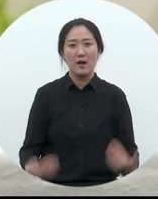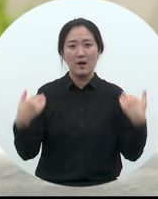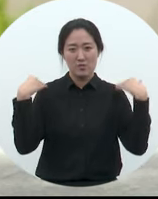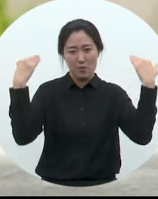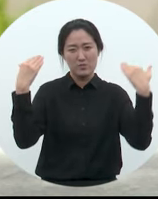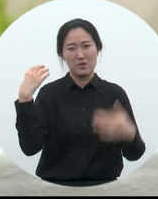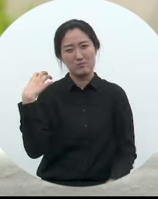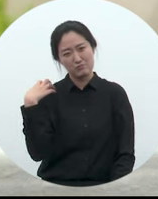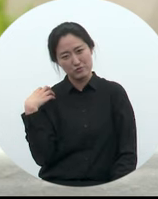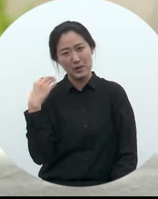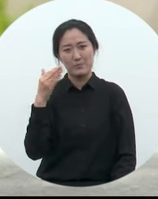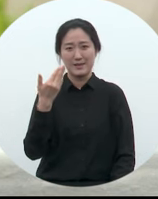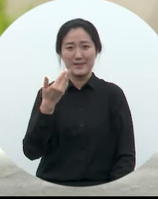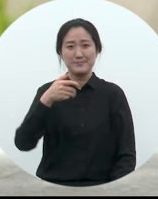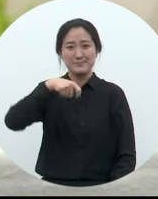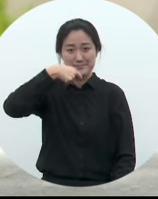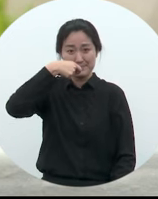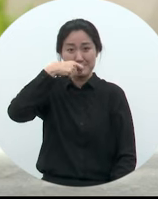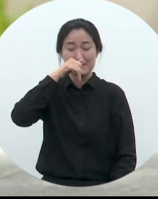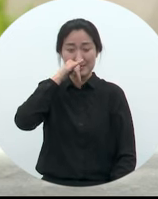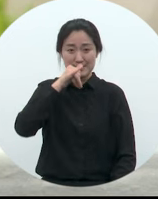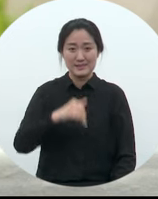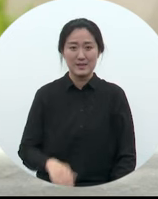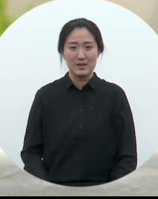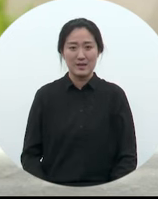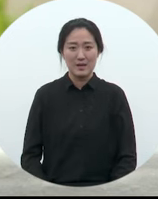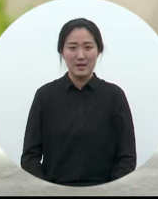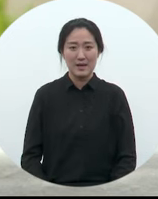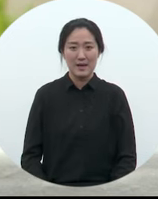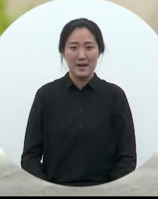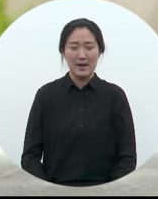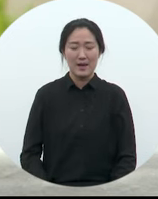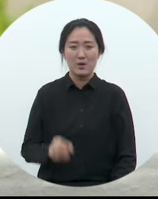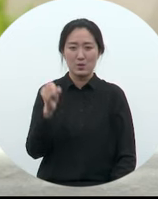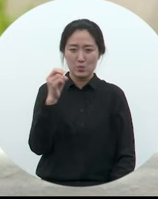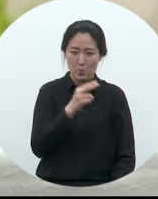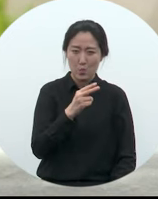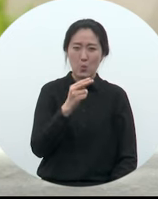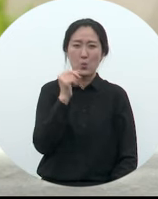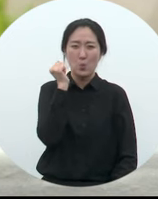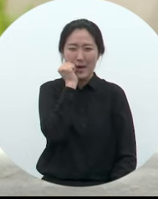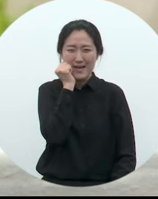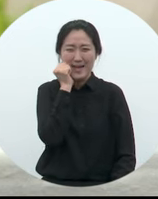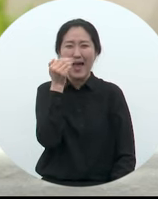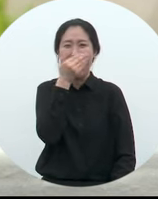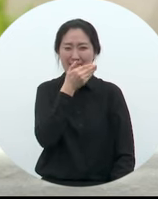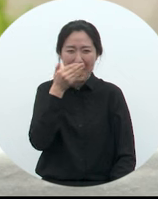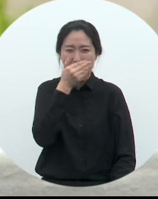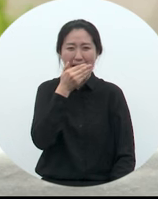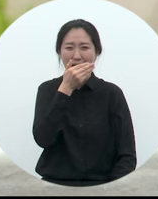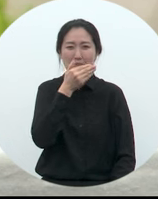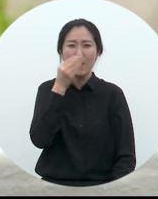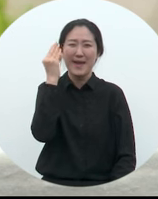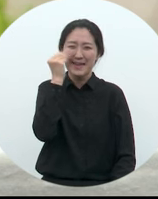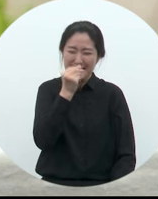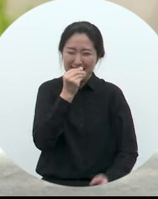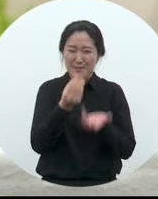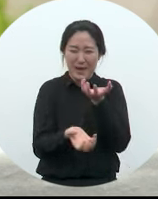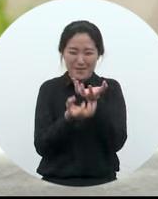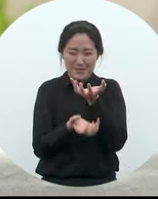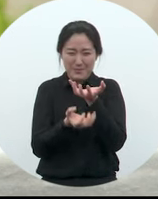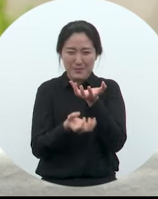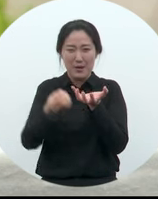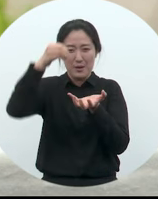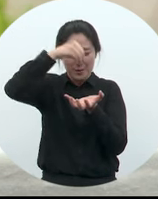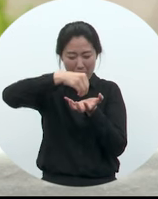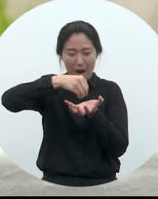경우에 따라서는 성장에 부담이 되는 음식이 있을 수가 있는데, 튀긴 음식이랄지, 과자랄지, 너무 단 음식 같은